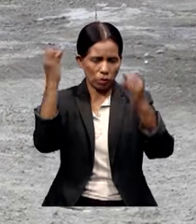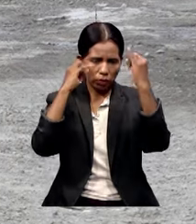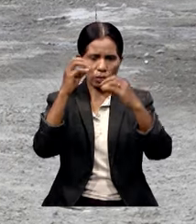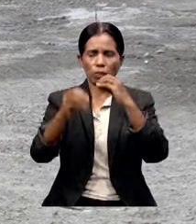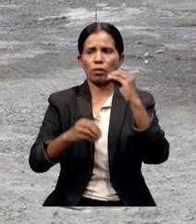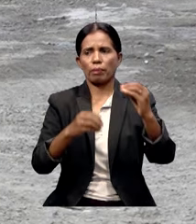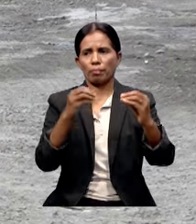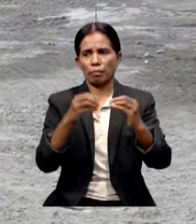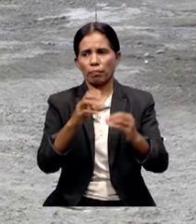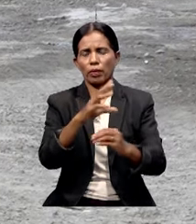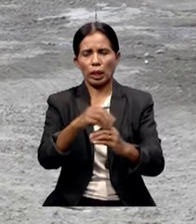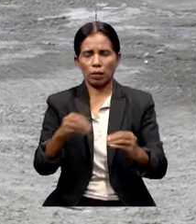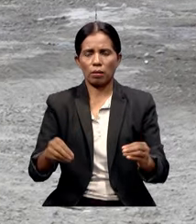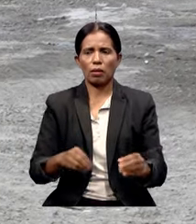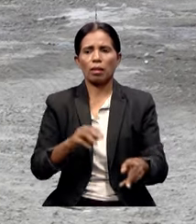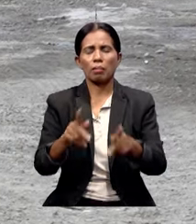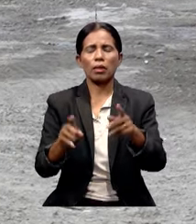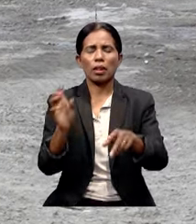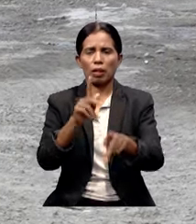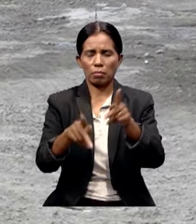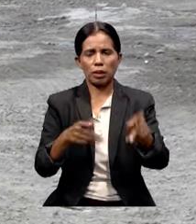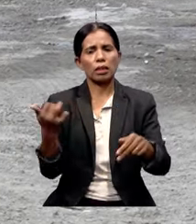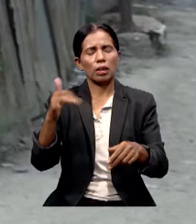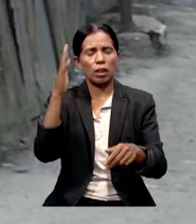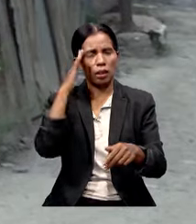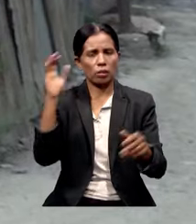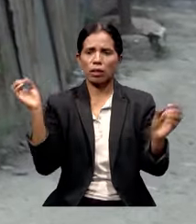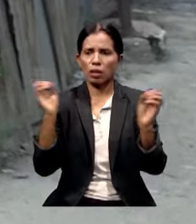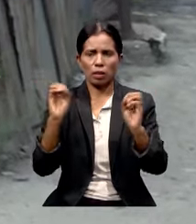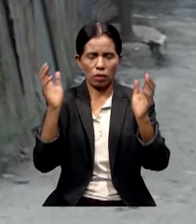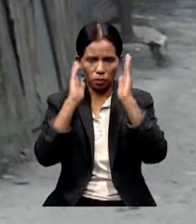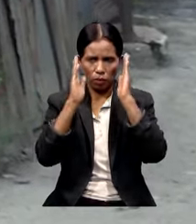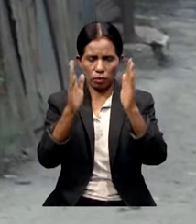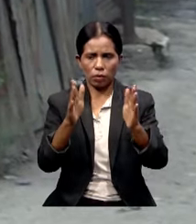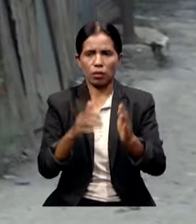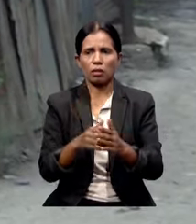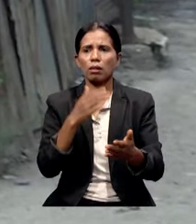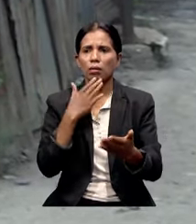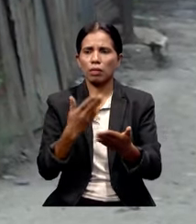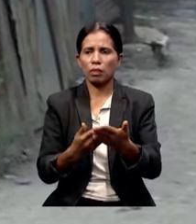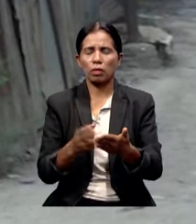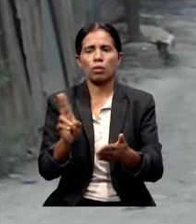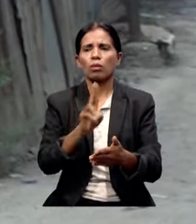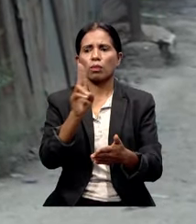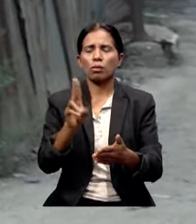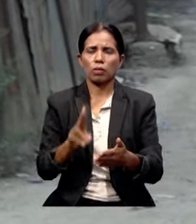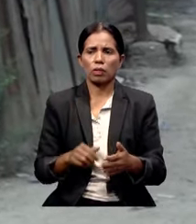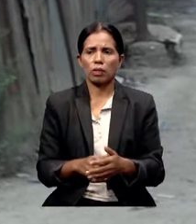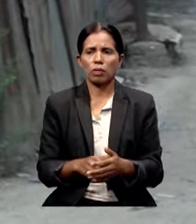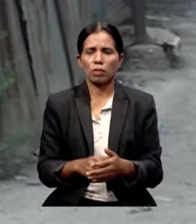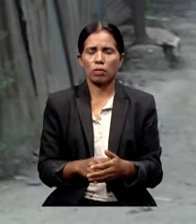ba kesedaran be itenia comunidade sira nebe mak ladung dia kono ba utiliza be